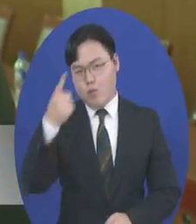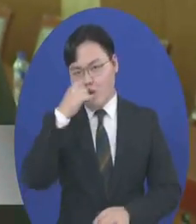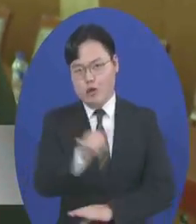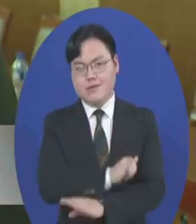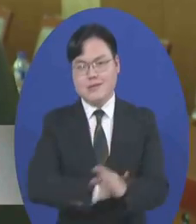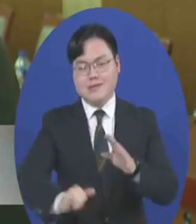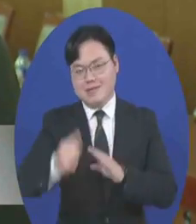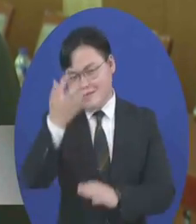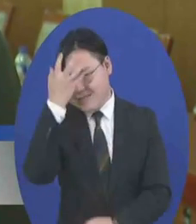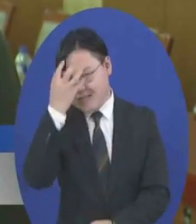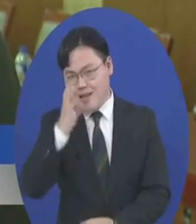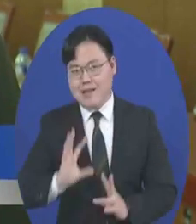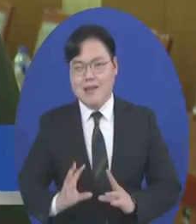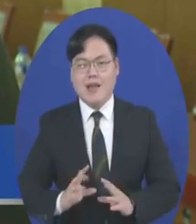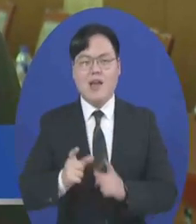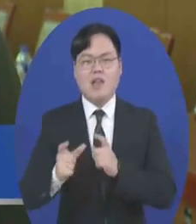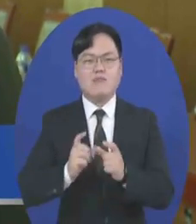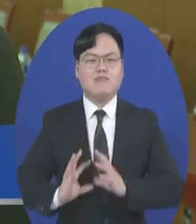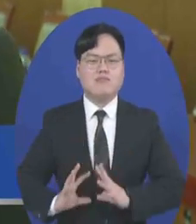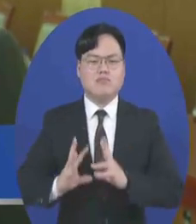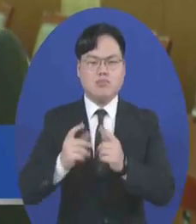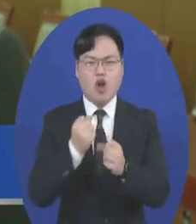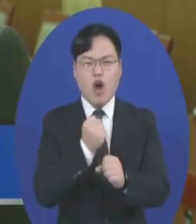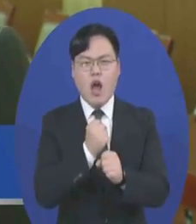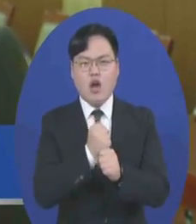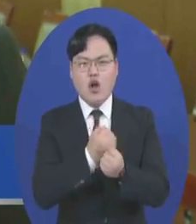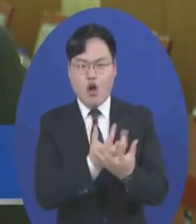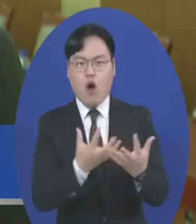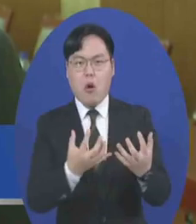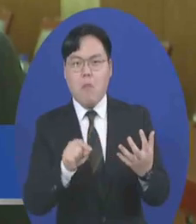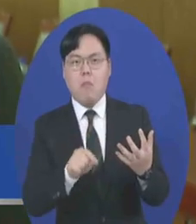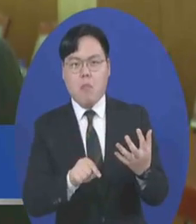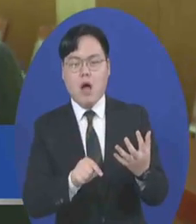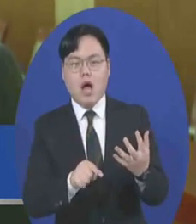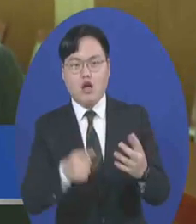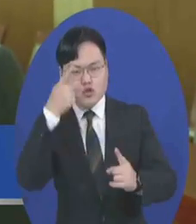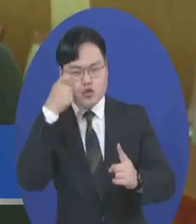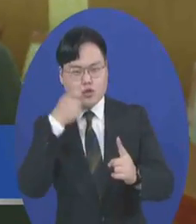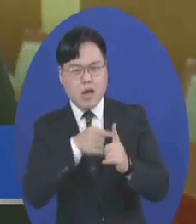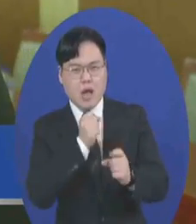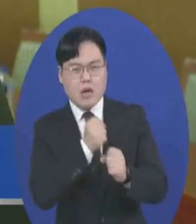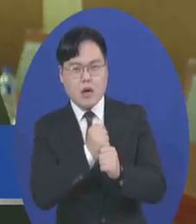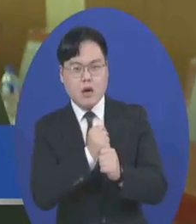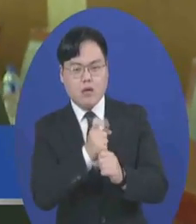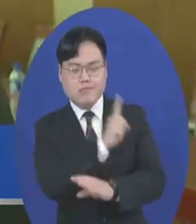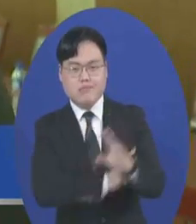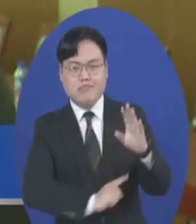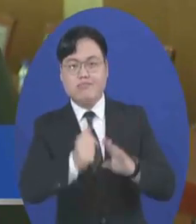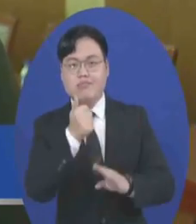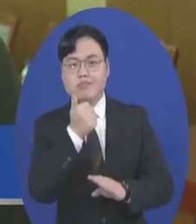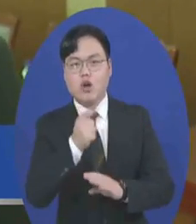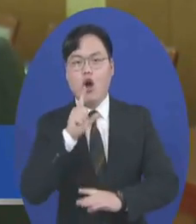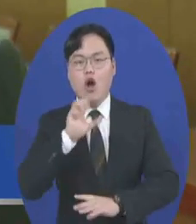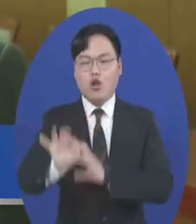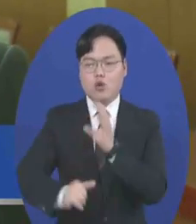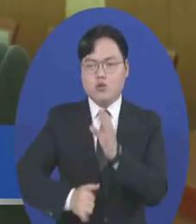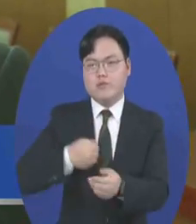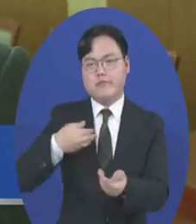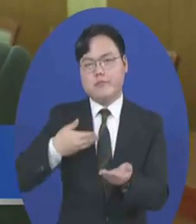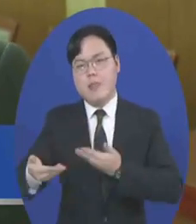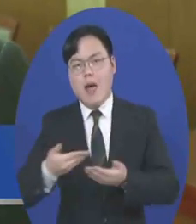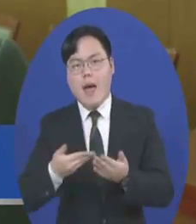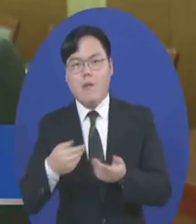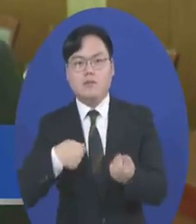Монгол Улсын засгийн газар эдийн засгаа сэргээхийн тулд олон ажил хэрэгжүүллээ. Энэ бүх зорилттой ажлууд бүрэн хэрэгжүүл олон улсын худалдааны